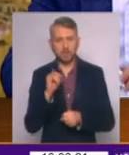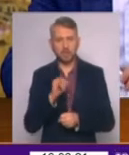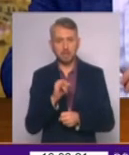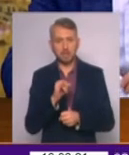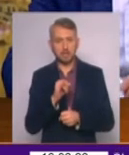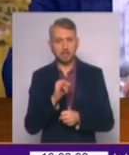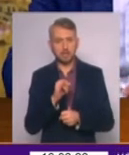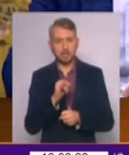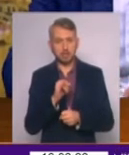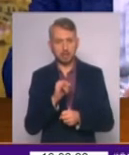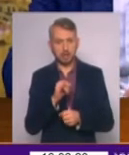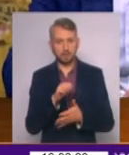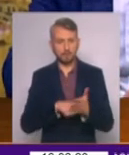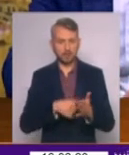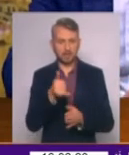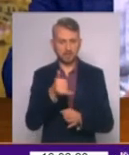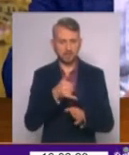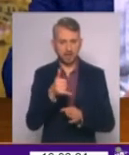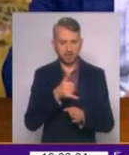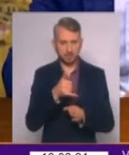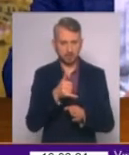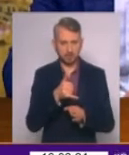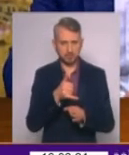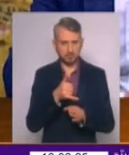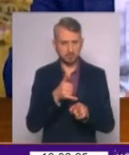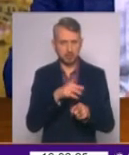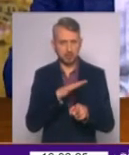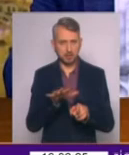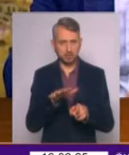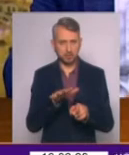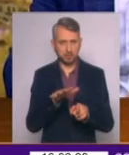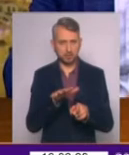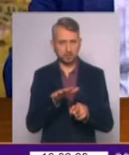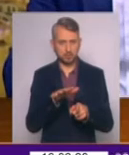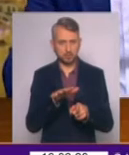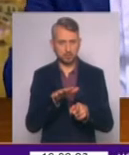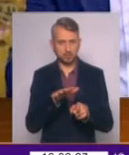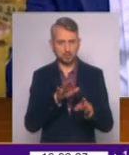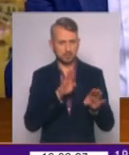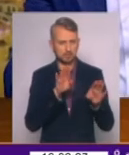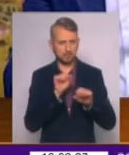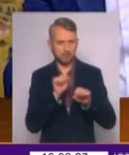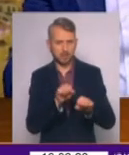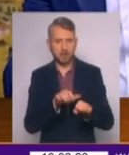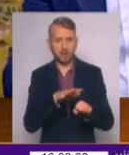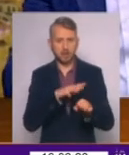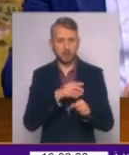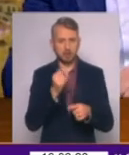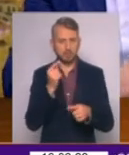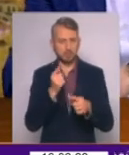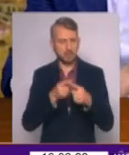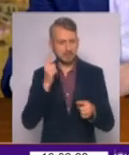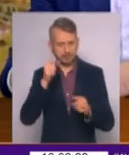від електрозварювальних апаратури, котра не було перекриті отвори в панелях, пропала на нижчі поверхи, там був